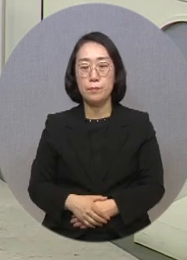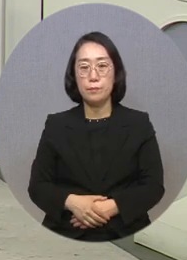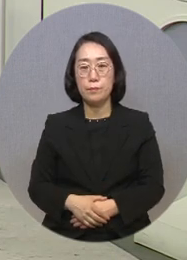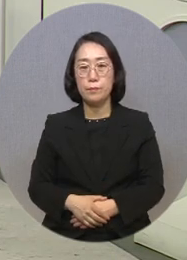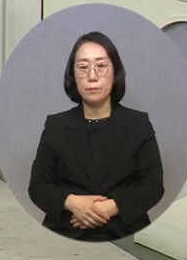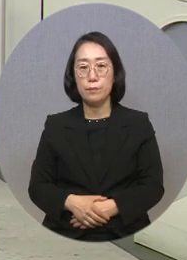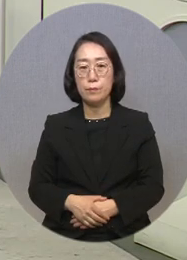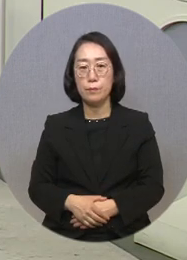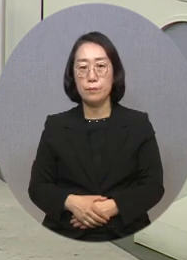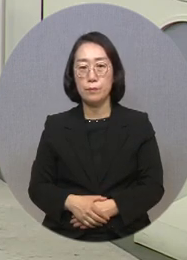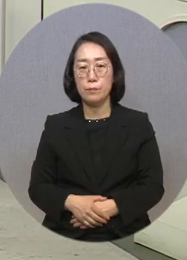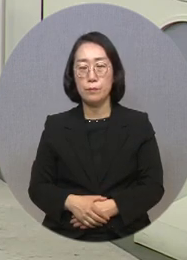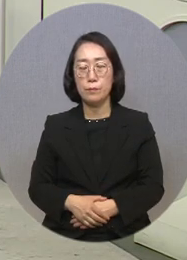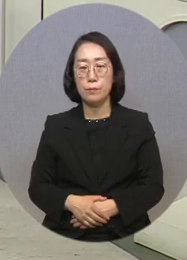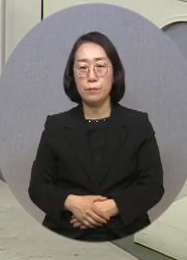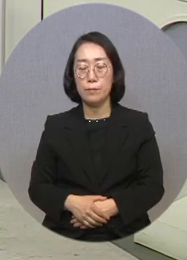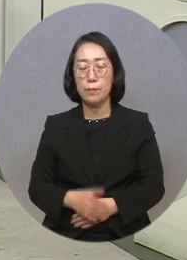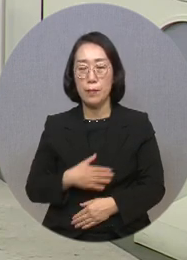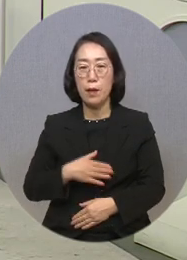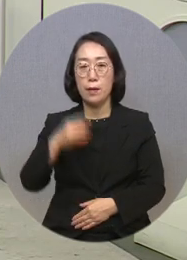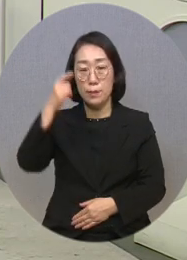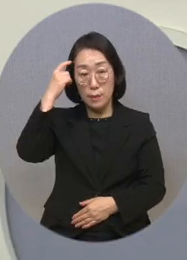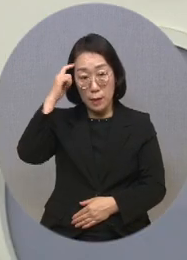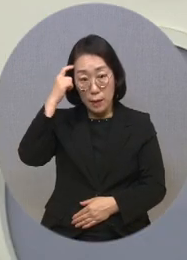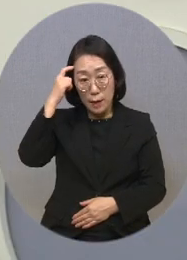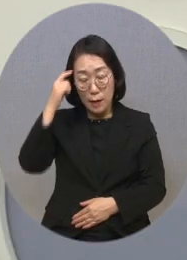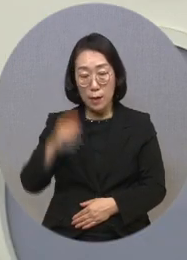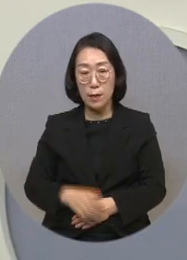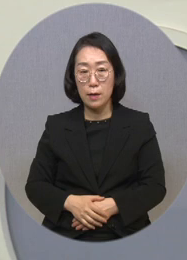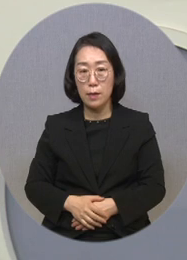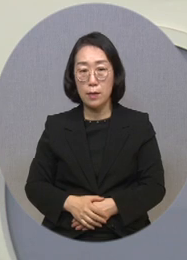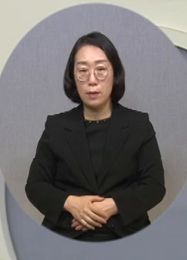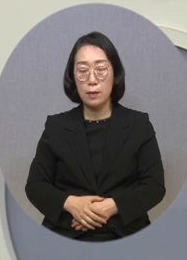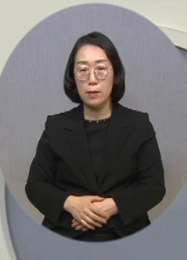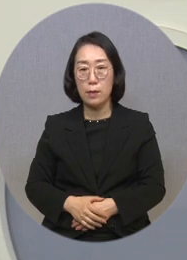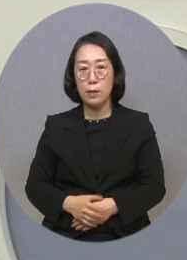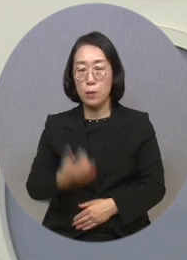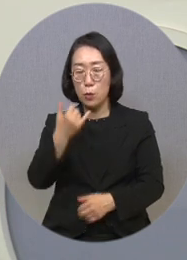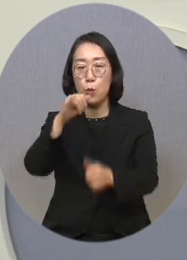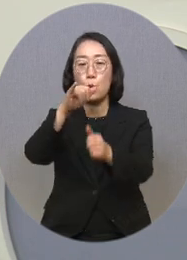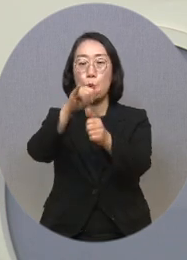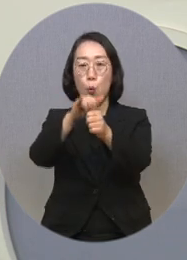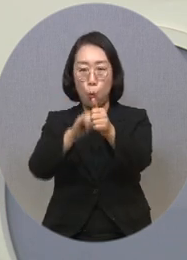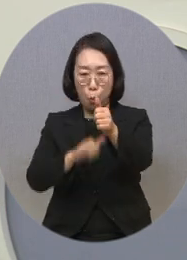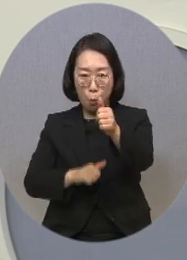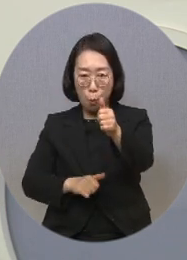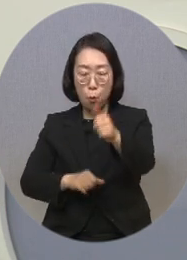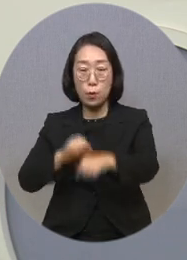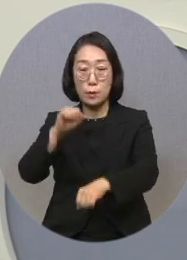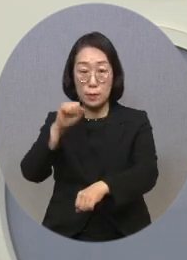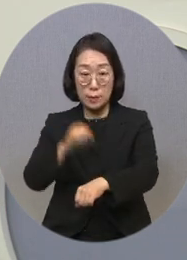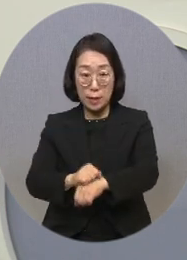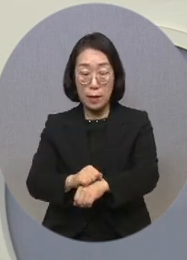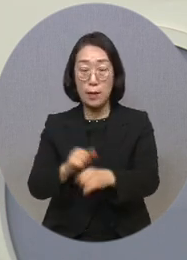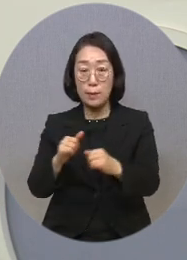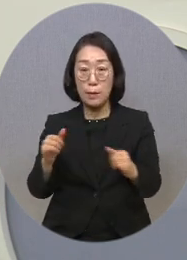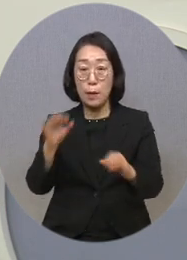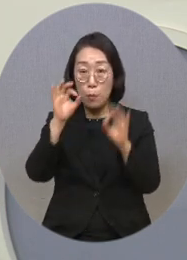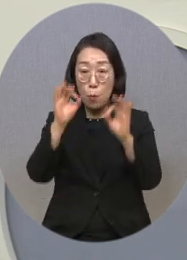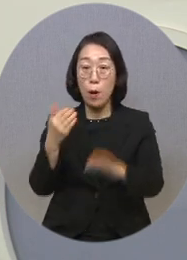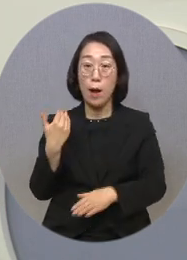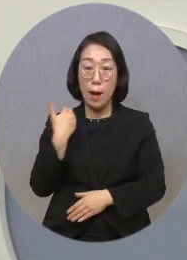이번에 그 저는 나름대로 생각할 때는 가장 효를 가지고 있는 것이 그 보이지